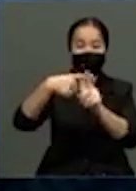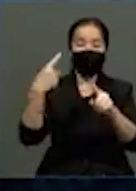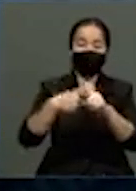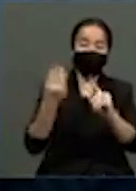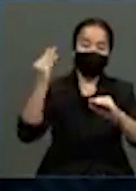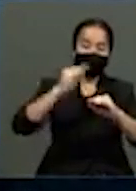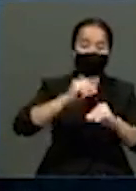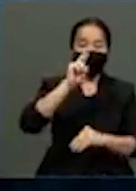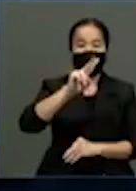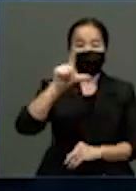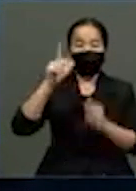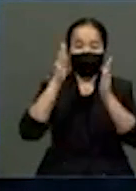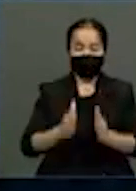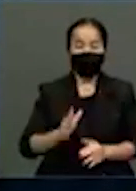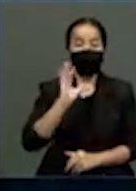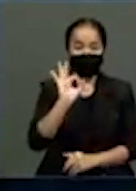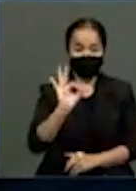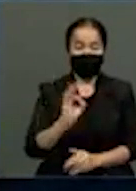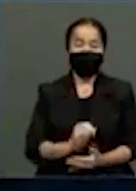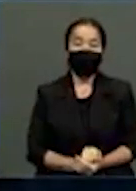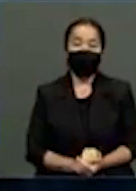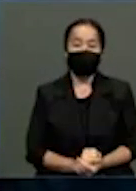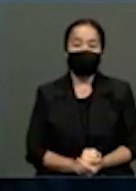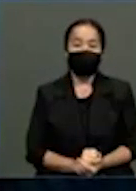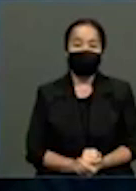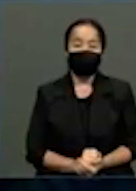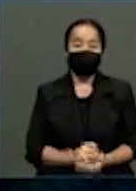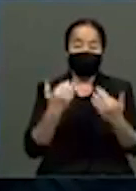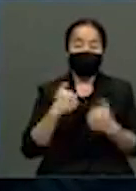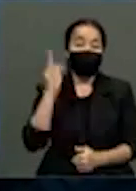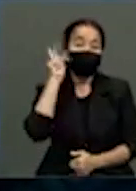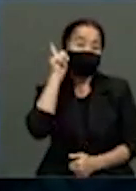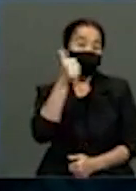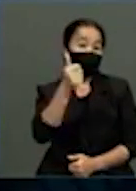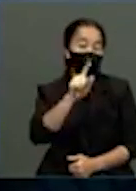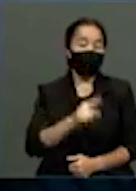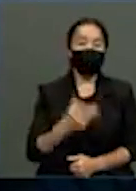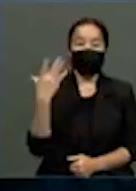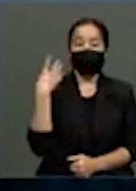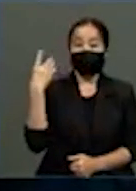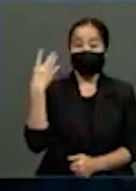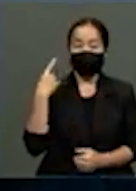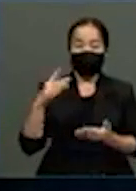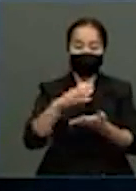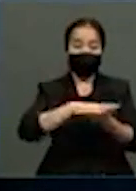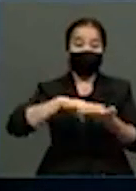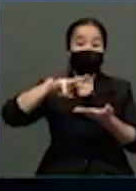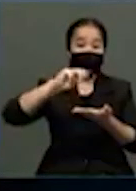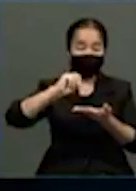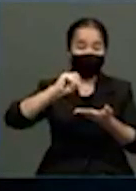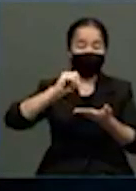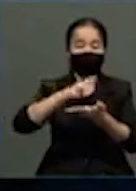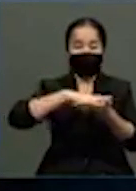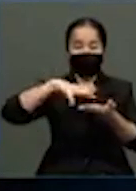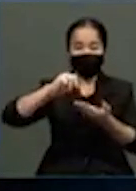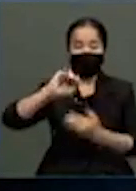กว่าเนี่ยนะครับพอสมควรแล้วนะครับแล้วก็สอดคล้องกับข่าวดีเมื่อวานนี้ทางราชวิทยาลัยจุฬาภรณ์นะครับ